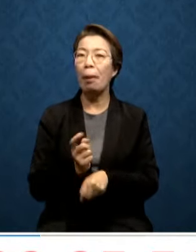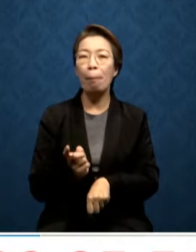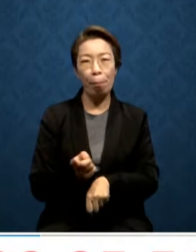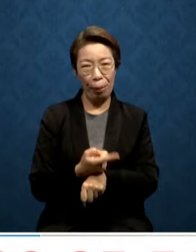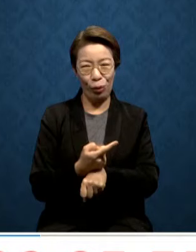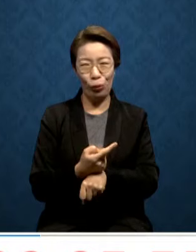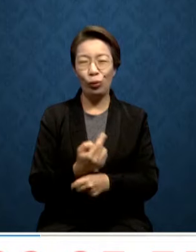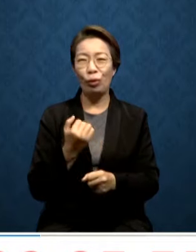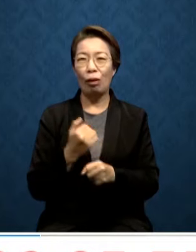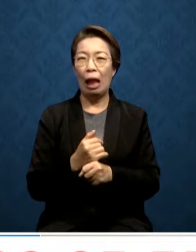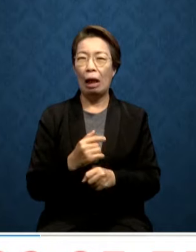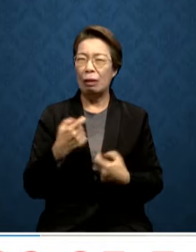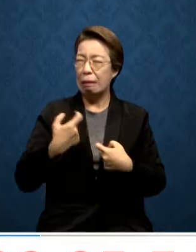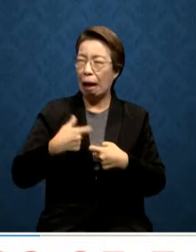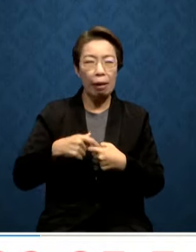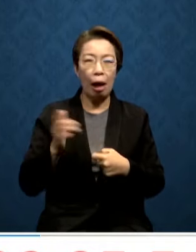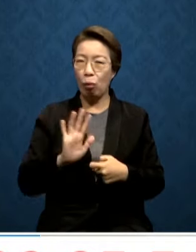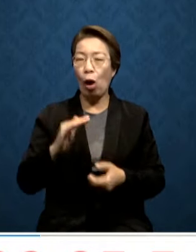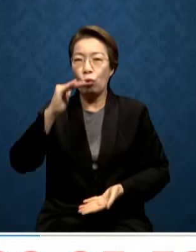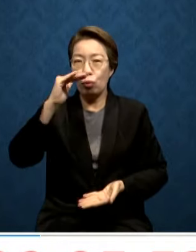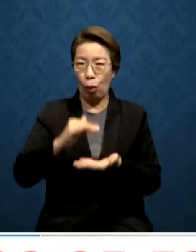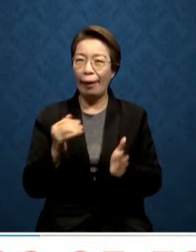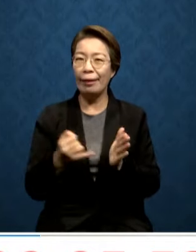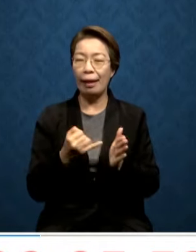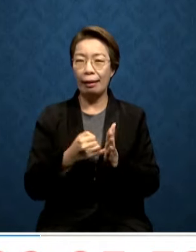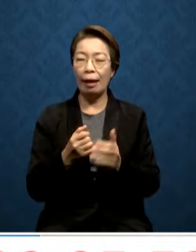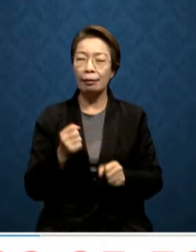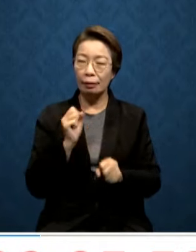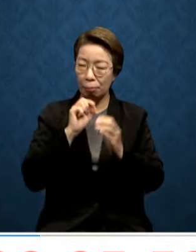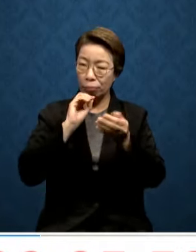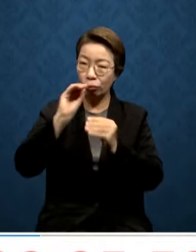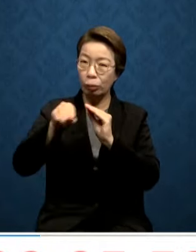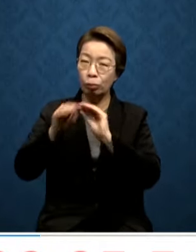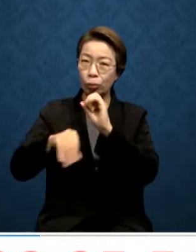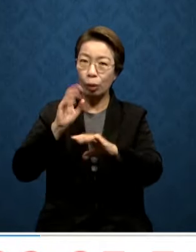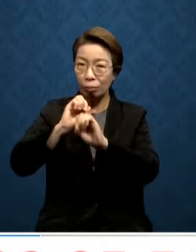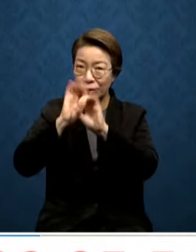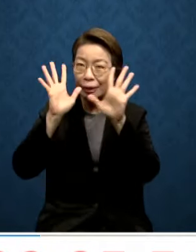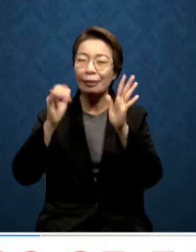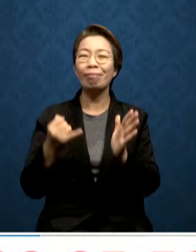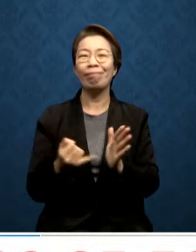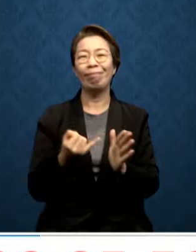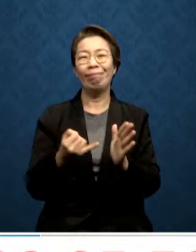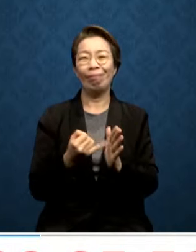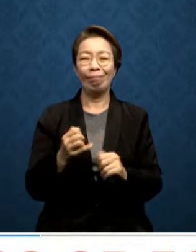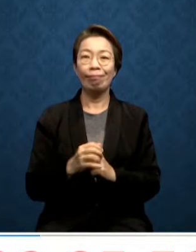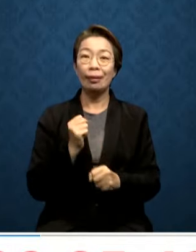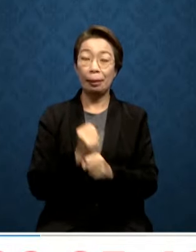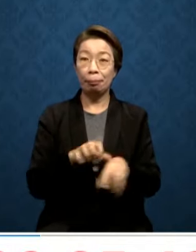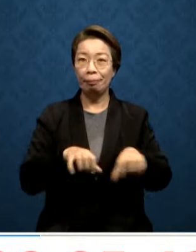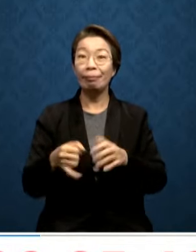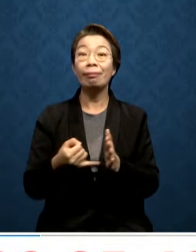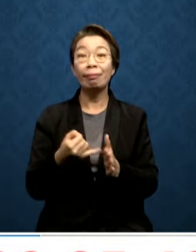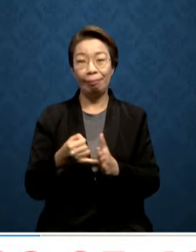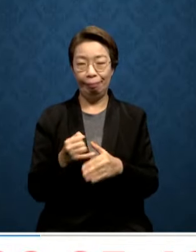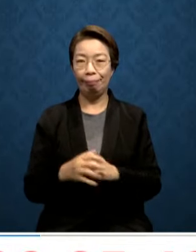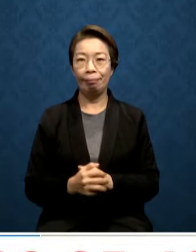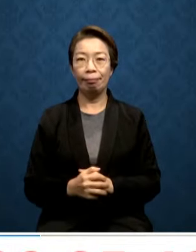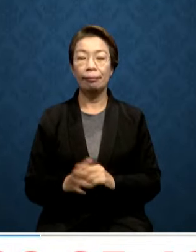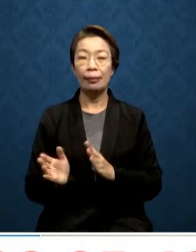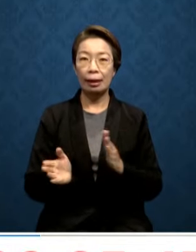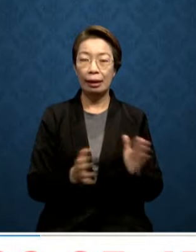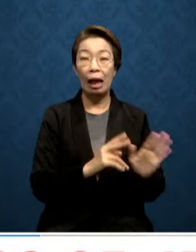และความซ้ำซ้อนต่างๆสร้างความโปร่งใสในการร้องเรียนและการดำเนินงานการพัฒนาและปรับปรุง